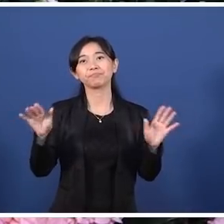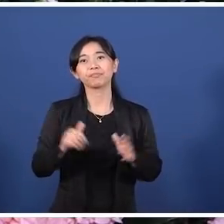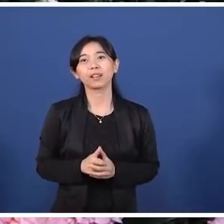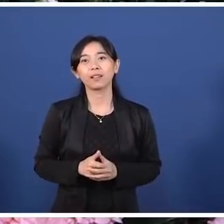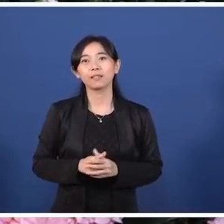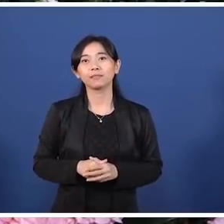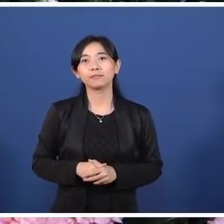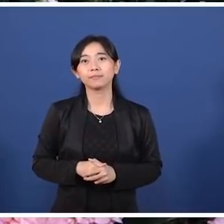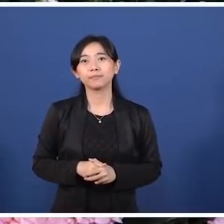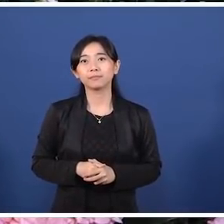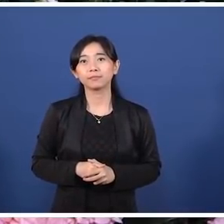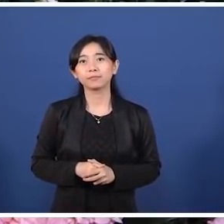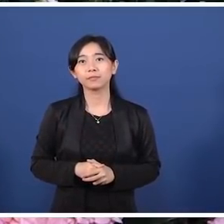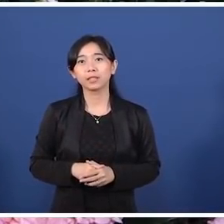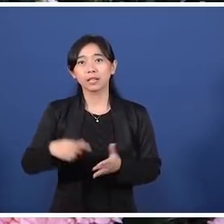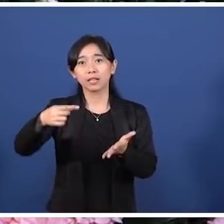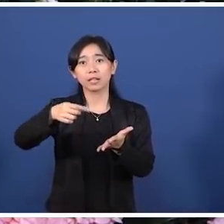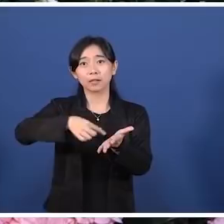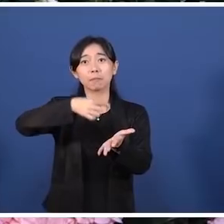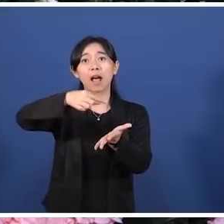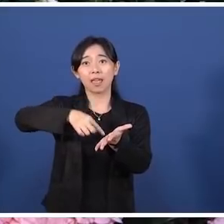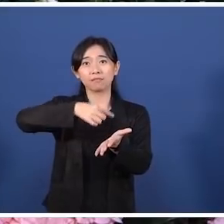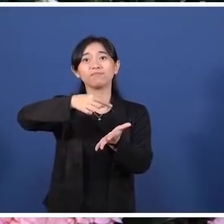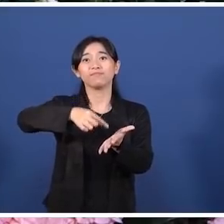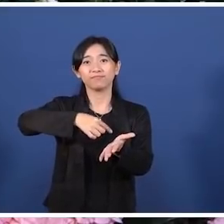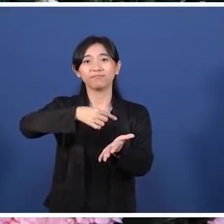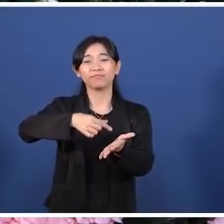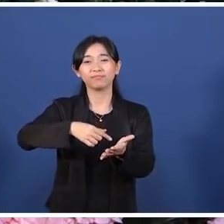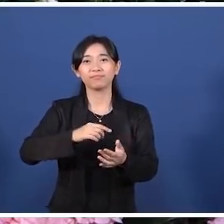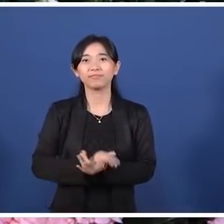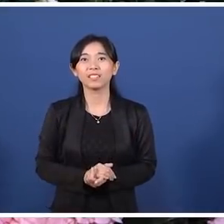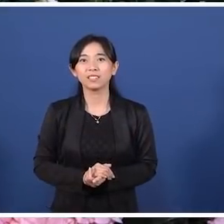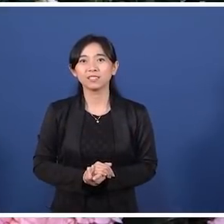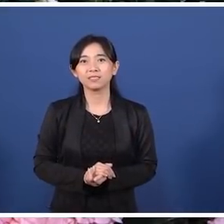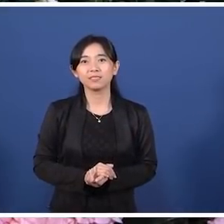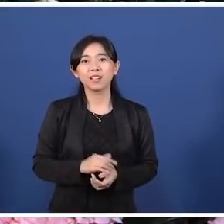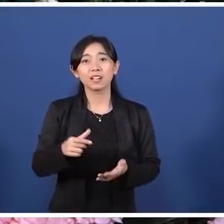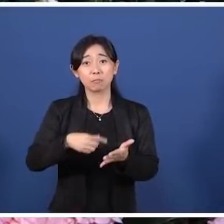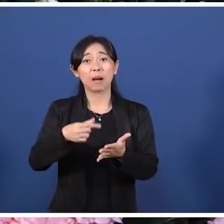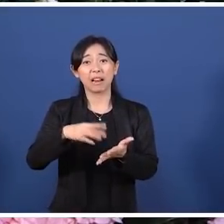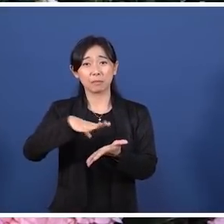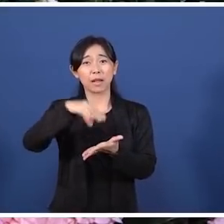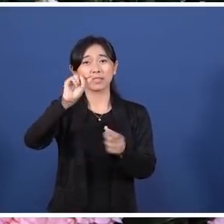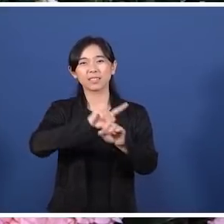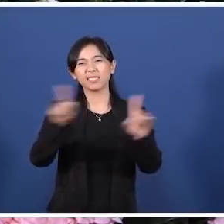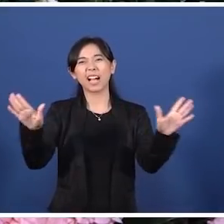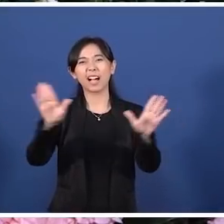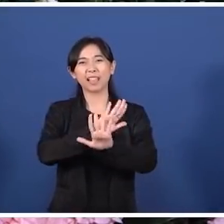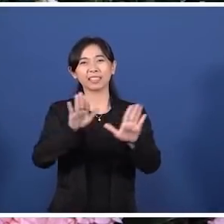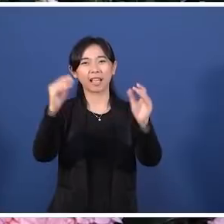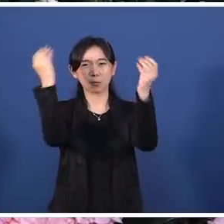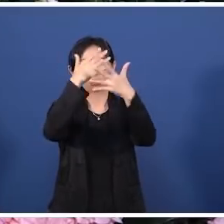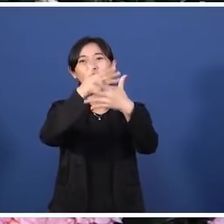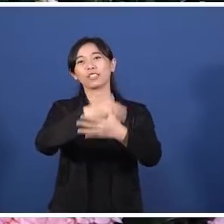belajar mengenai soal janganlah takut karena Kristus hadir. Saudara-saudara,